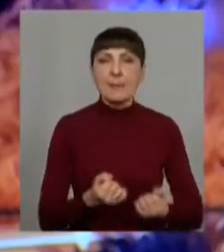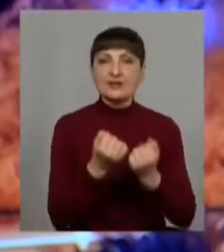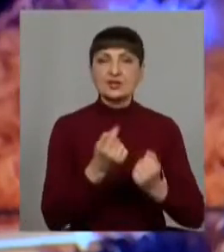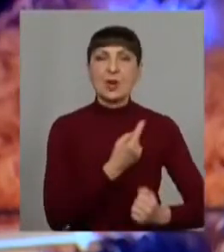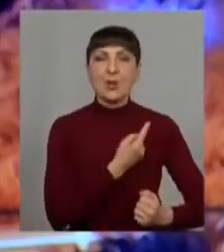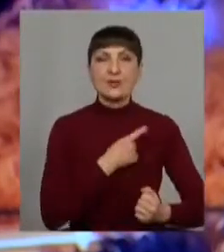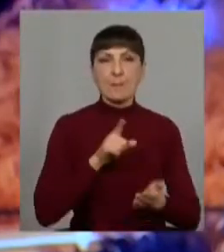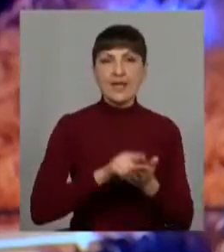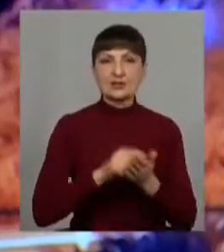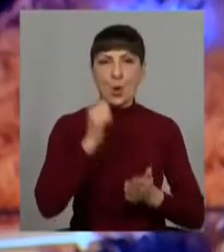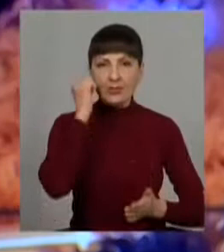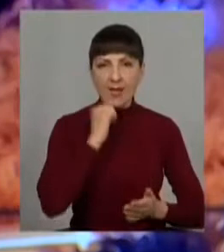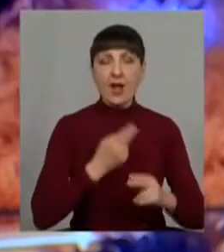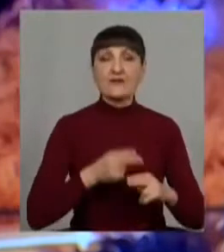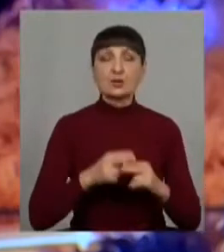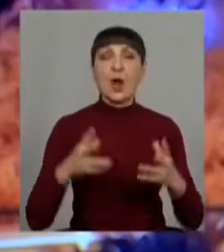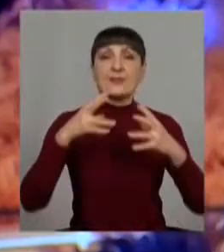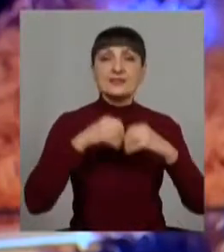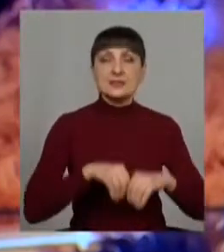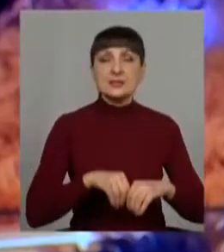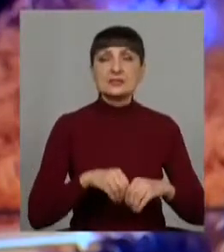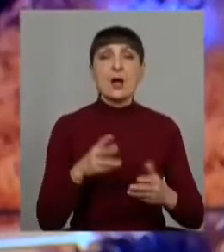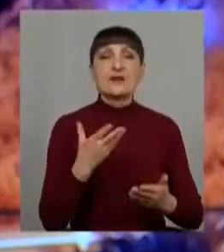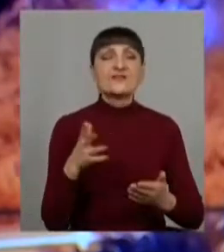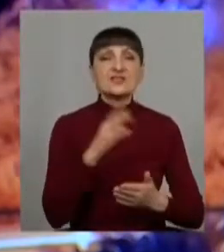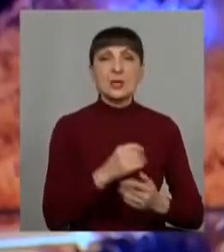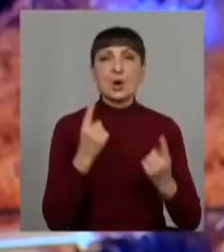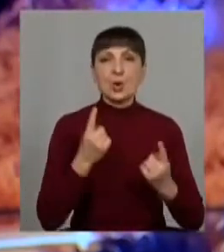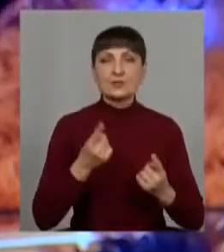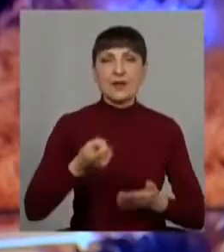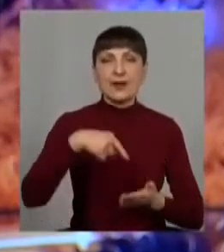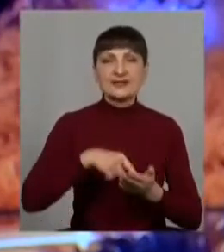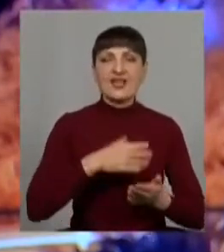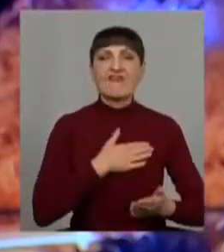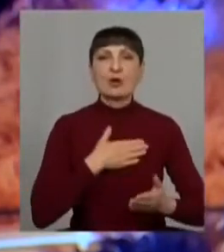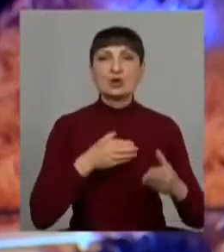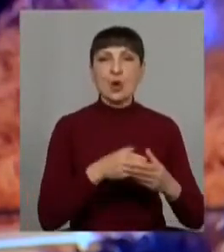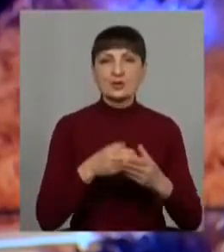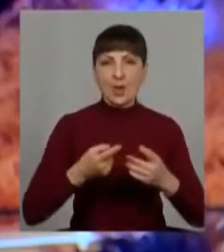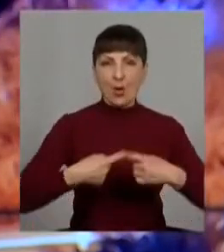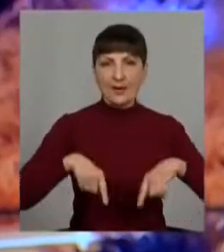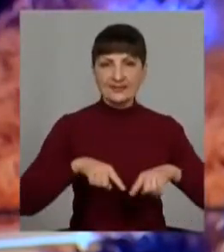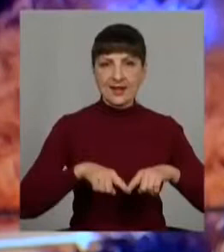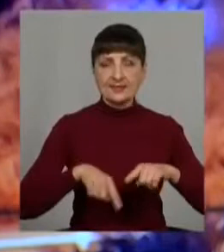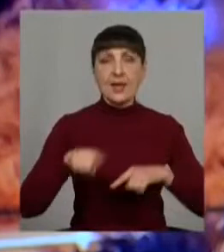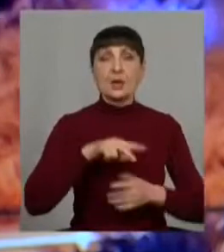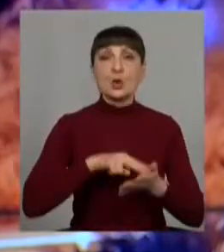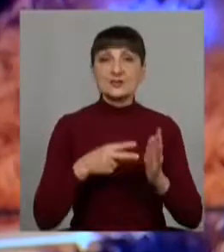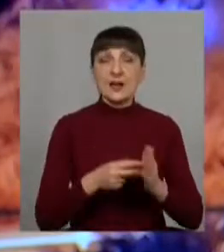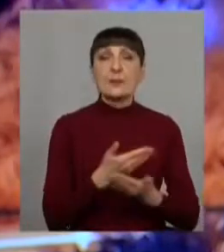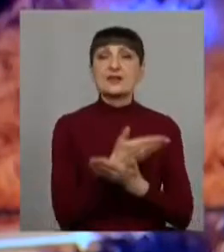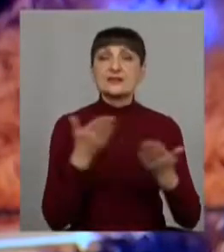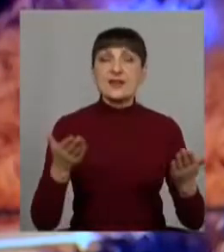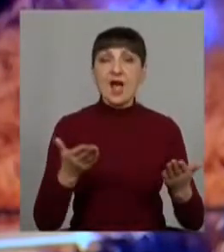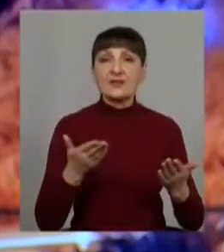одиноких пенсионеров, которая объединила почти все крупные городские волонтерские организации. Ее цель – предоставить по